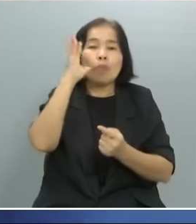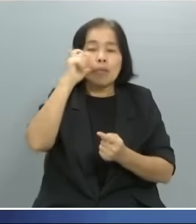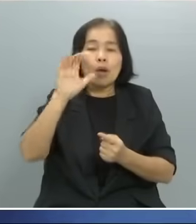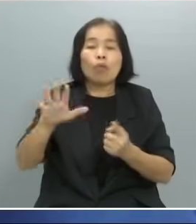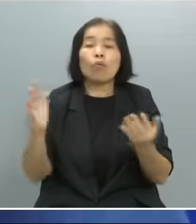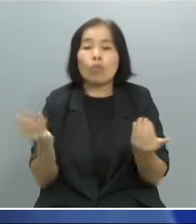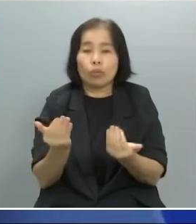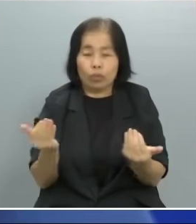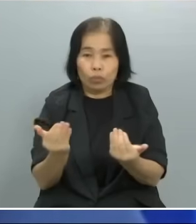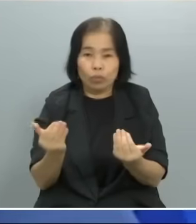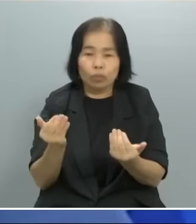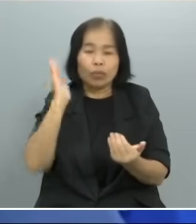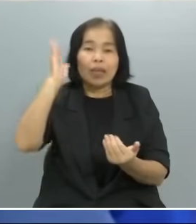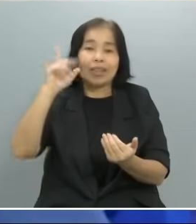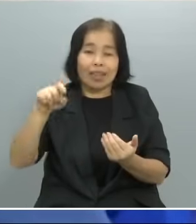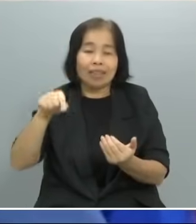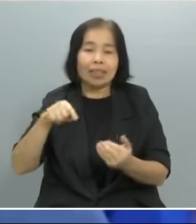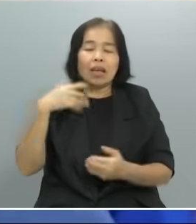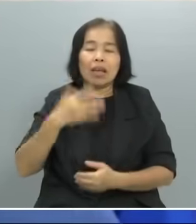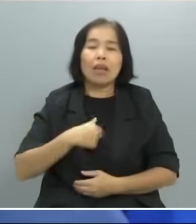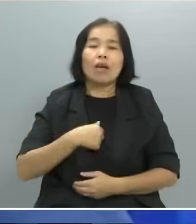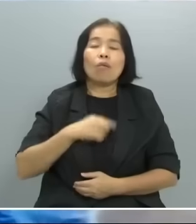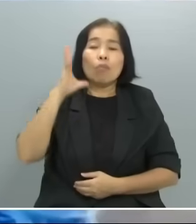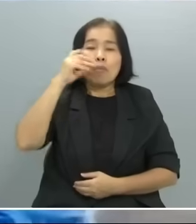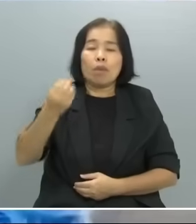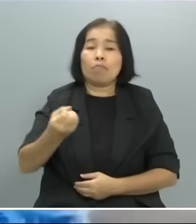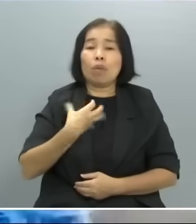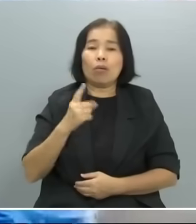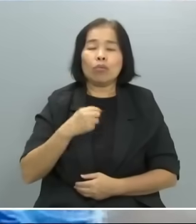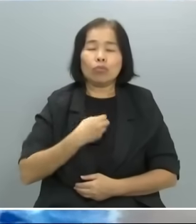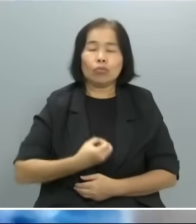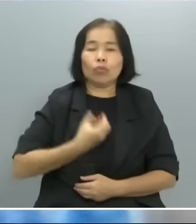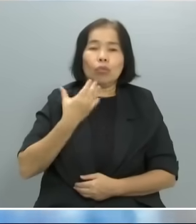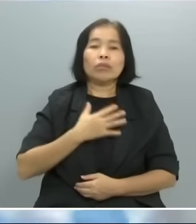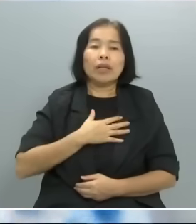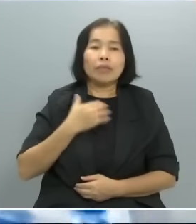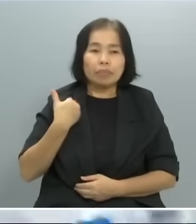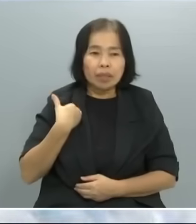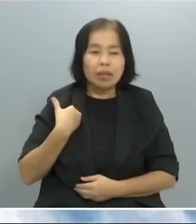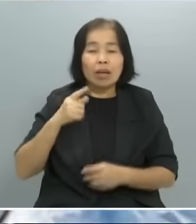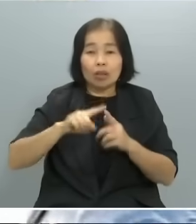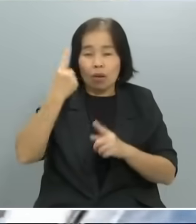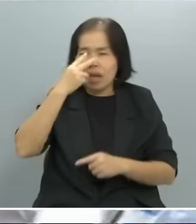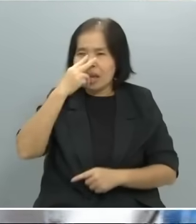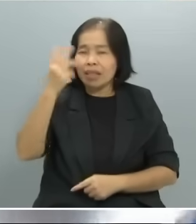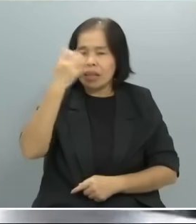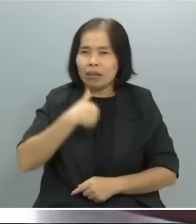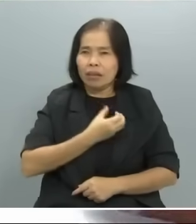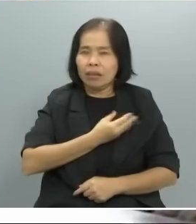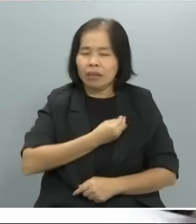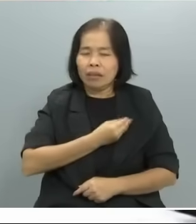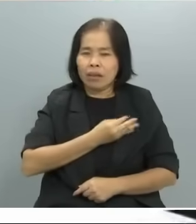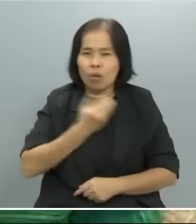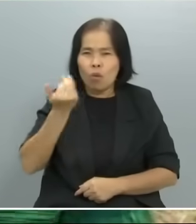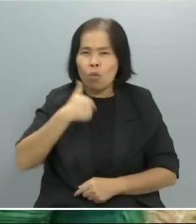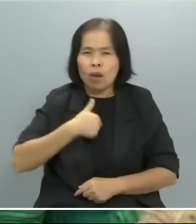เคนทั้งคู่บอกกับผู้สื่อข่าวทั้งน้ำตาค่ะบอกว่าตกใจมากตอนแรกที่เห็นข่าวในใจก็ภาวนาขออย่าให้เป็น